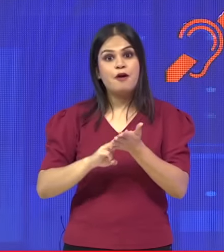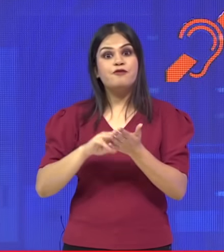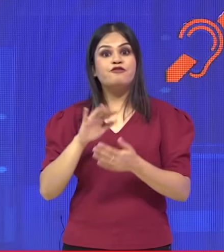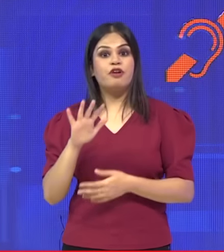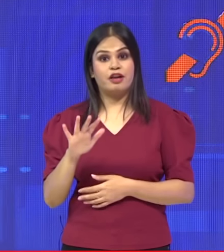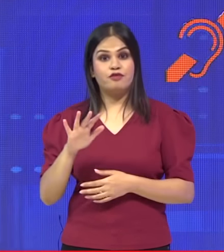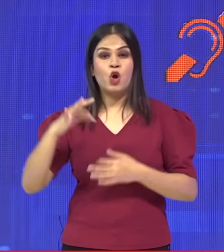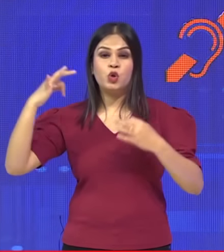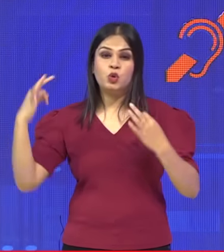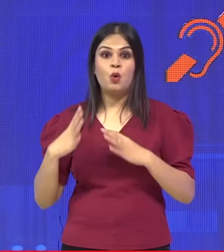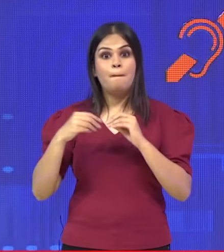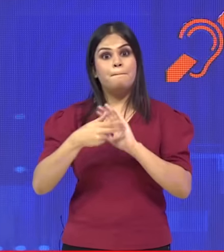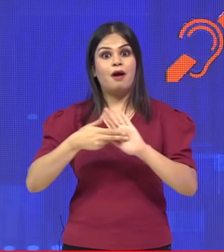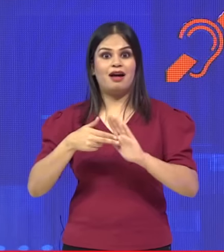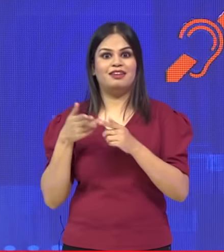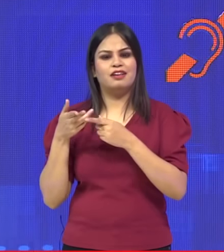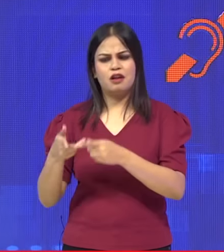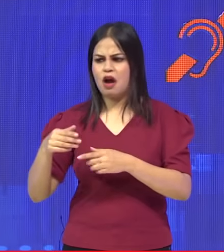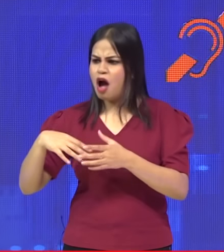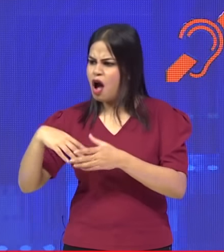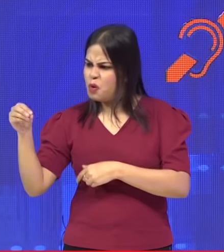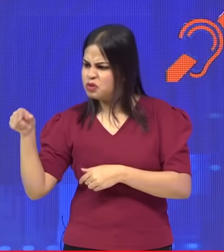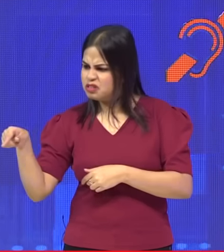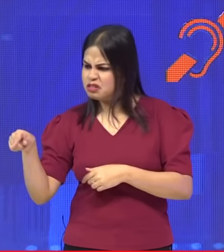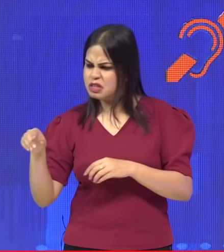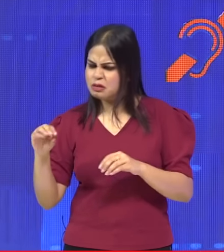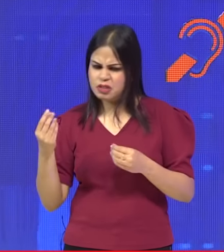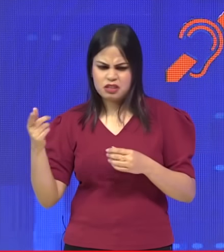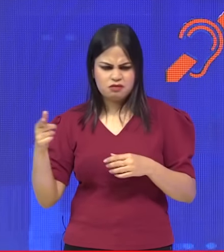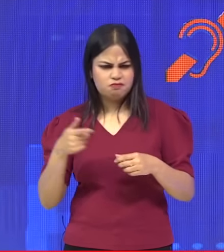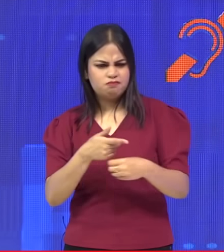और बाहर मैंने बोला की दोनों